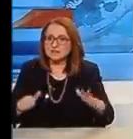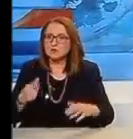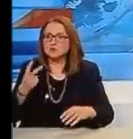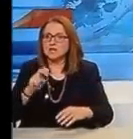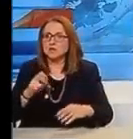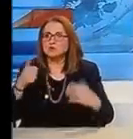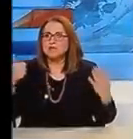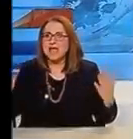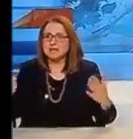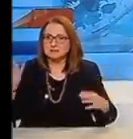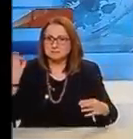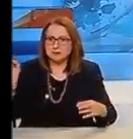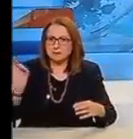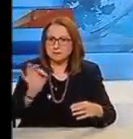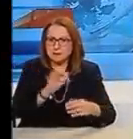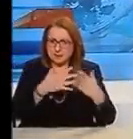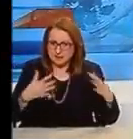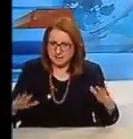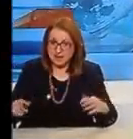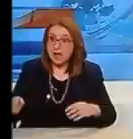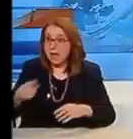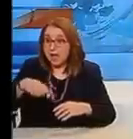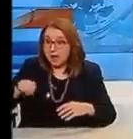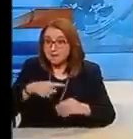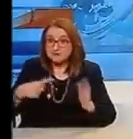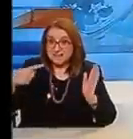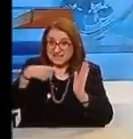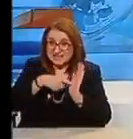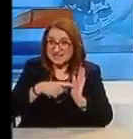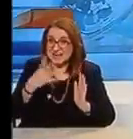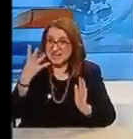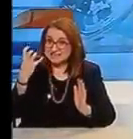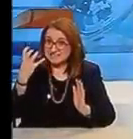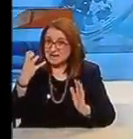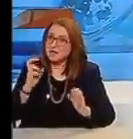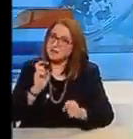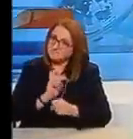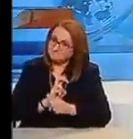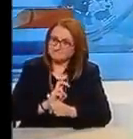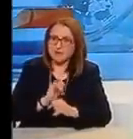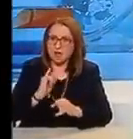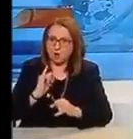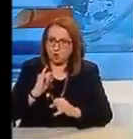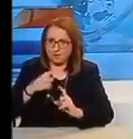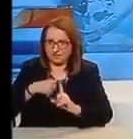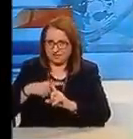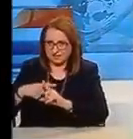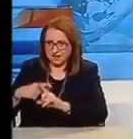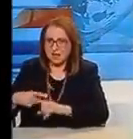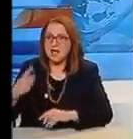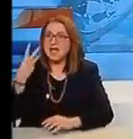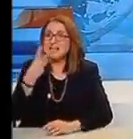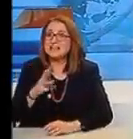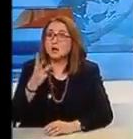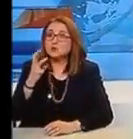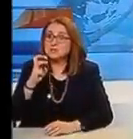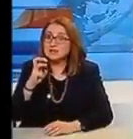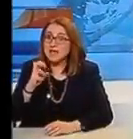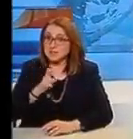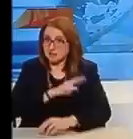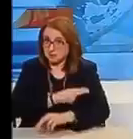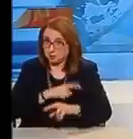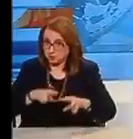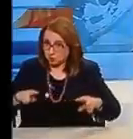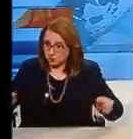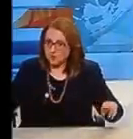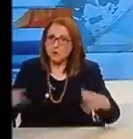2.626 κρούσματα. Από αυτά 1.040 είναι αυτή τη στιγμή ενεργά. 330 νοσηλεύονται, 710